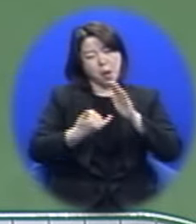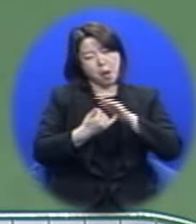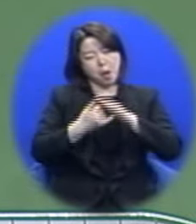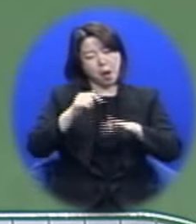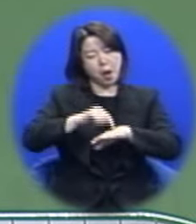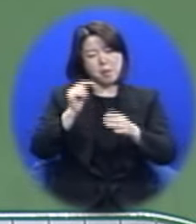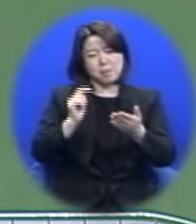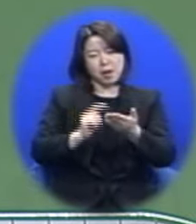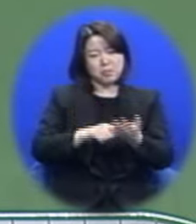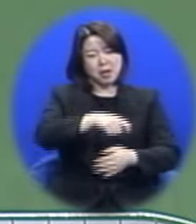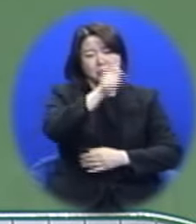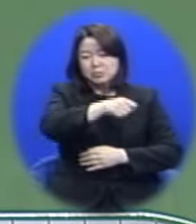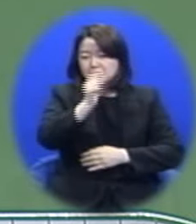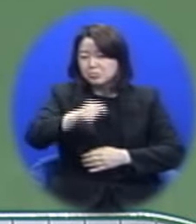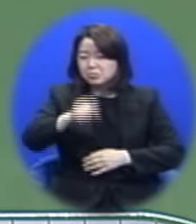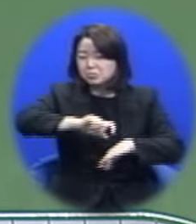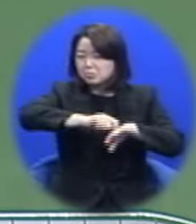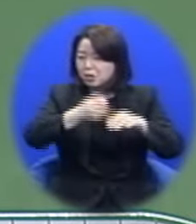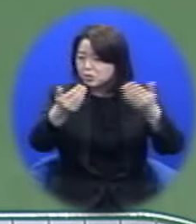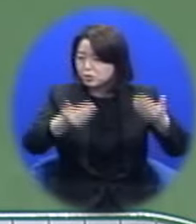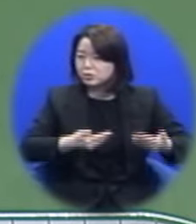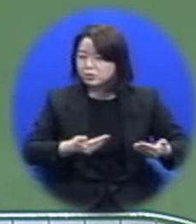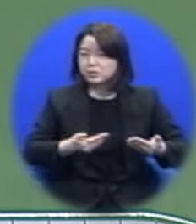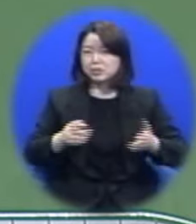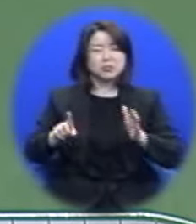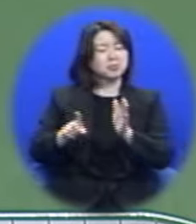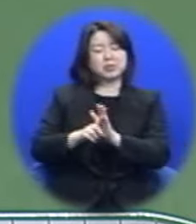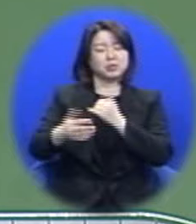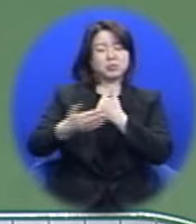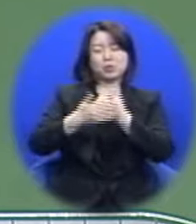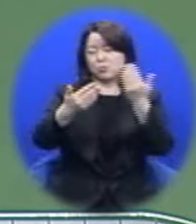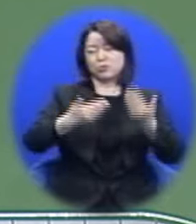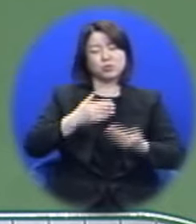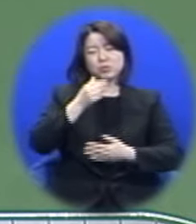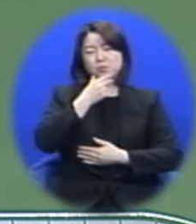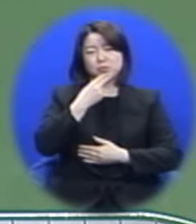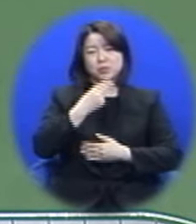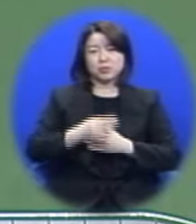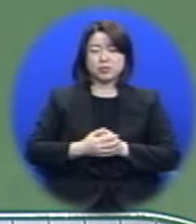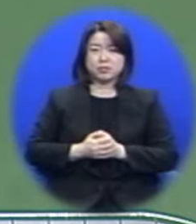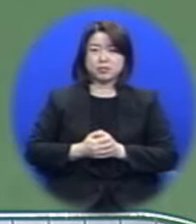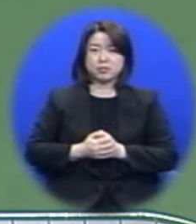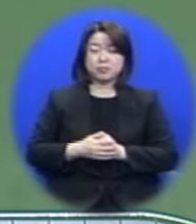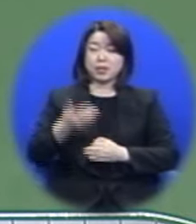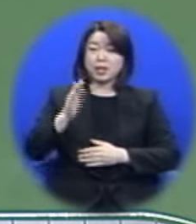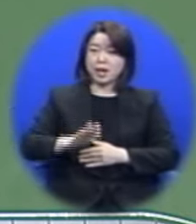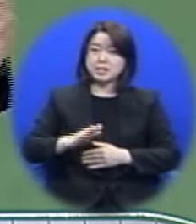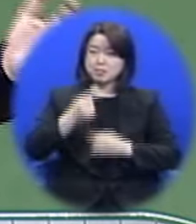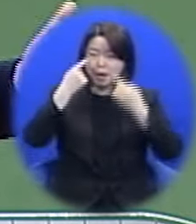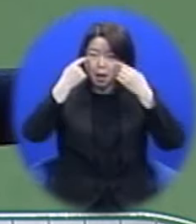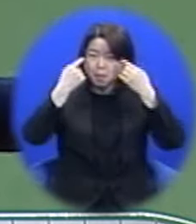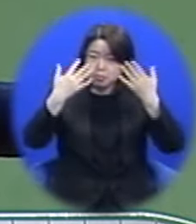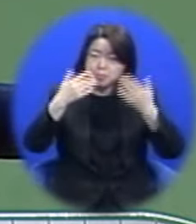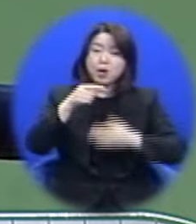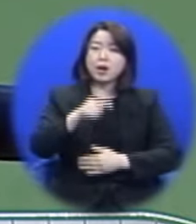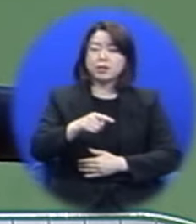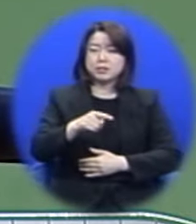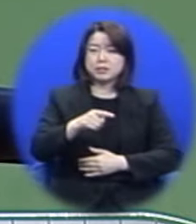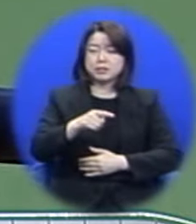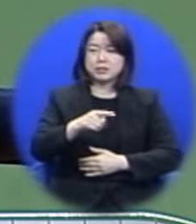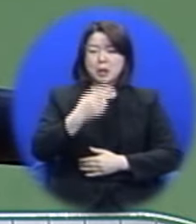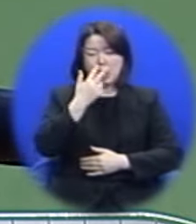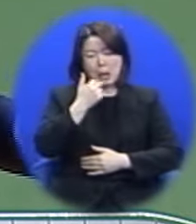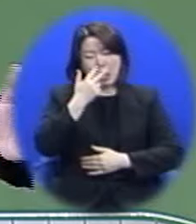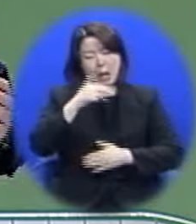것은 믿음에 도움이 안 되더라고. 하여튼 분명한 것은 철이 없을 때는 예배가 뭔지 몰랐을